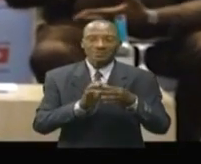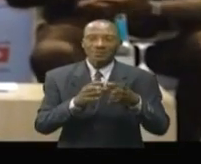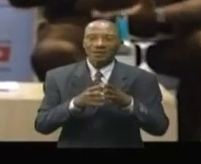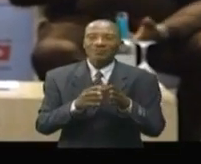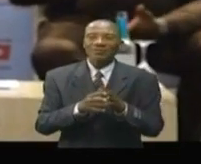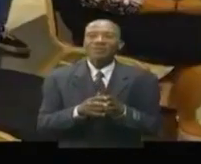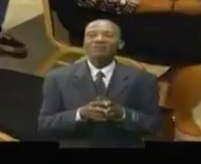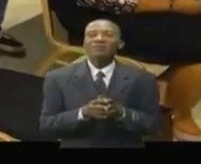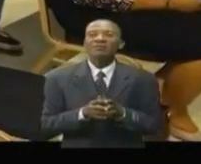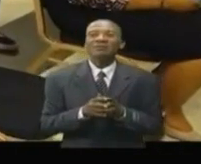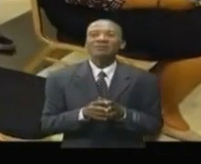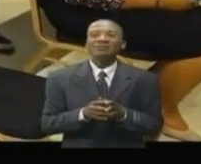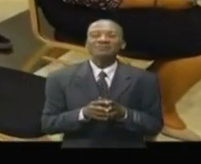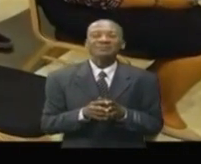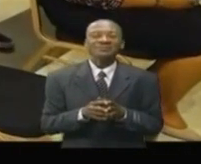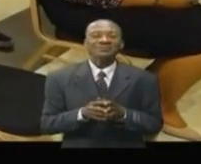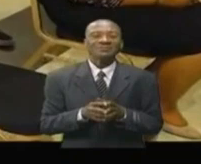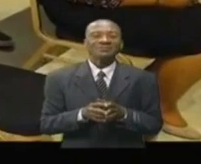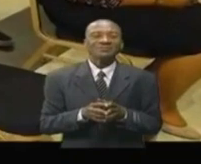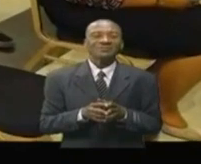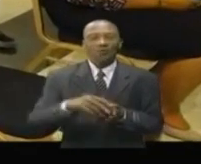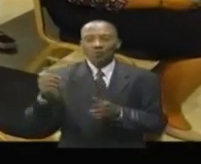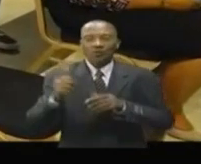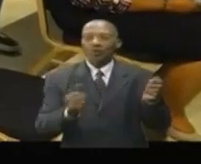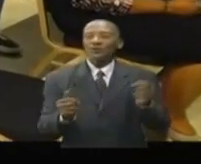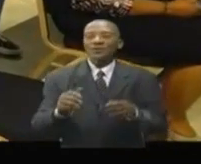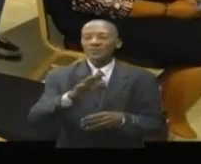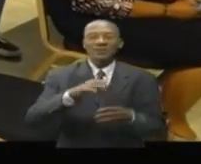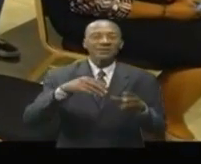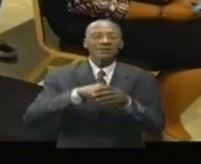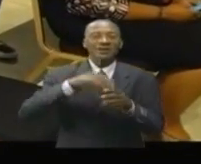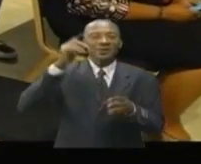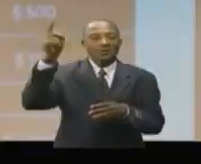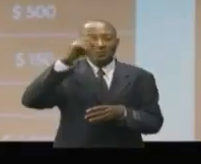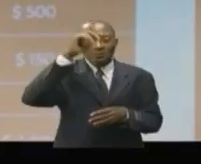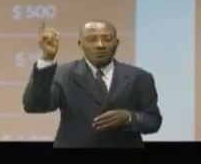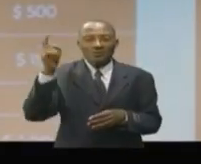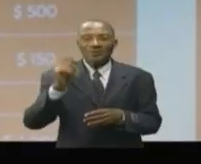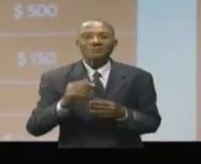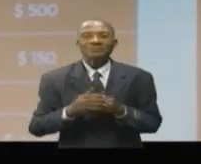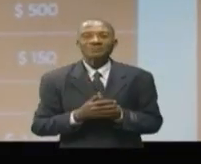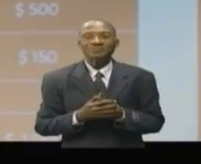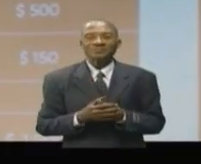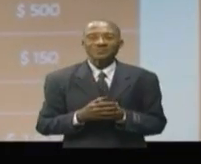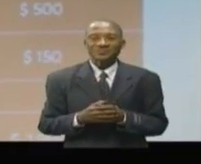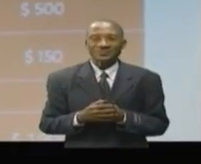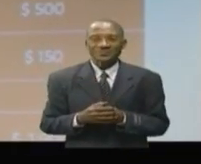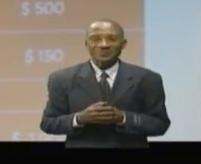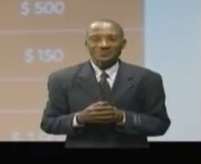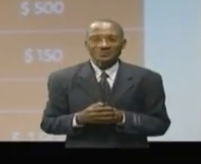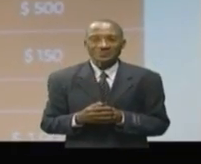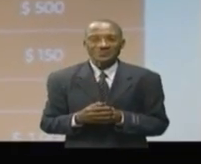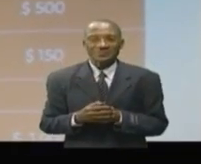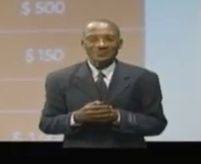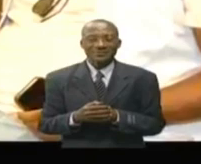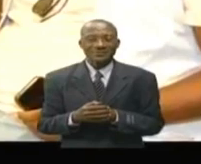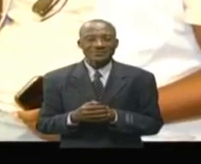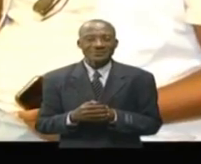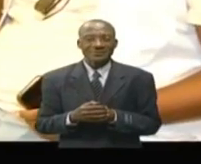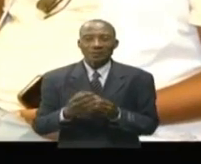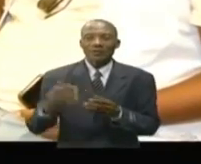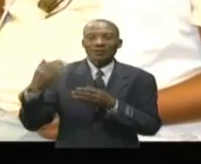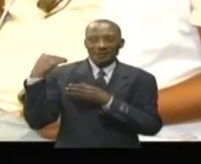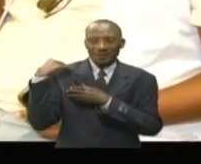humeur communiquée aux fins d'une écoute détendue. Le directeur général de la station de radio Koseka, Jafar